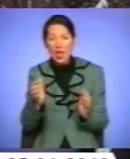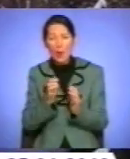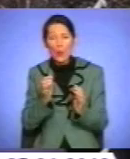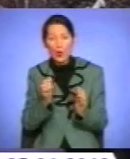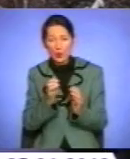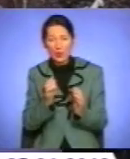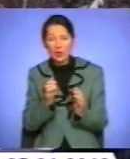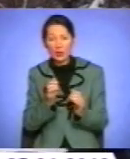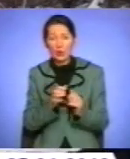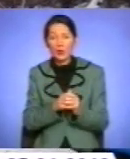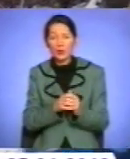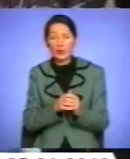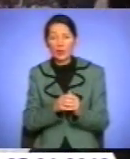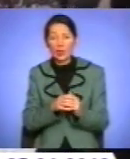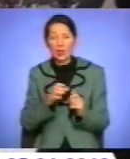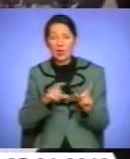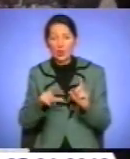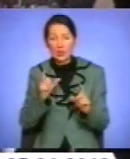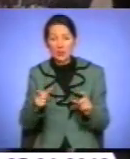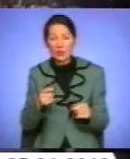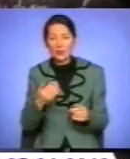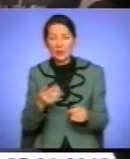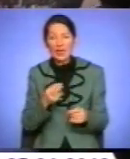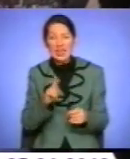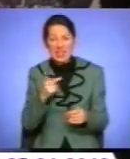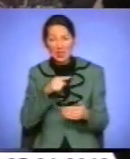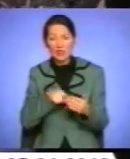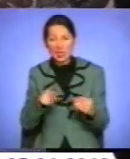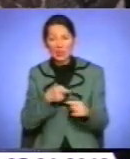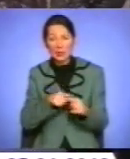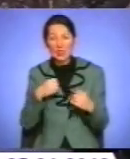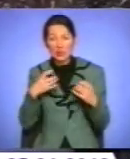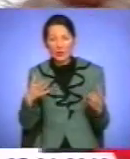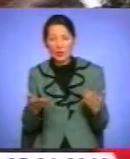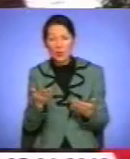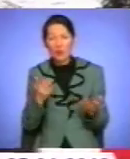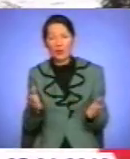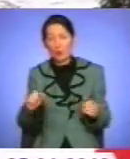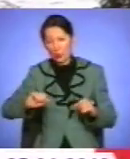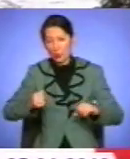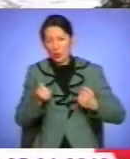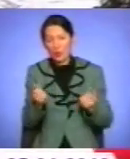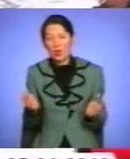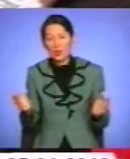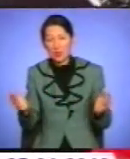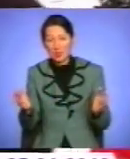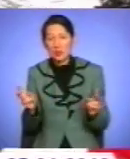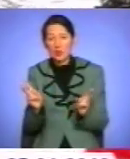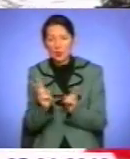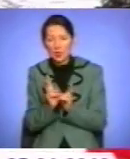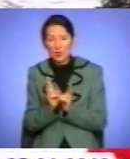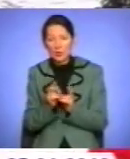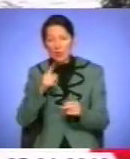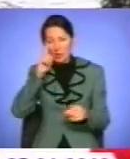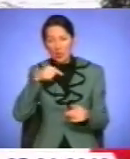Так. А як відзначатимете? Не знаю, напевно, десь з друзями зберемось. Знаю, що Тетяна була покровительницею всіх